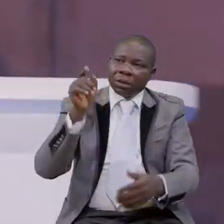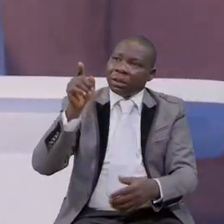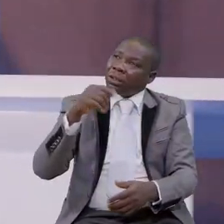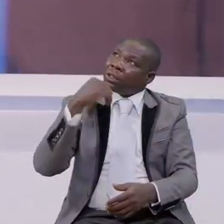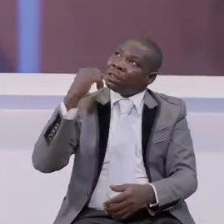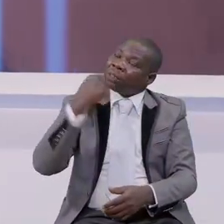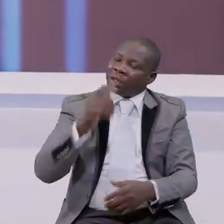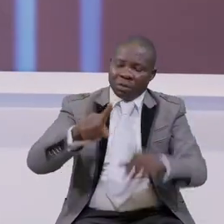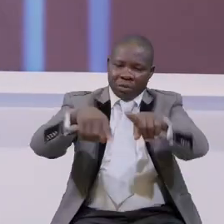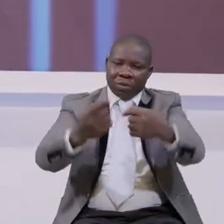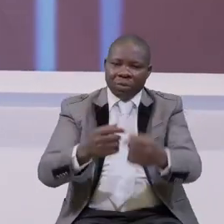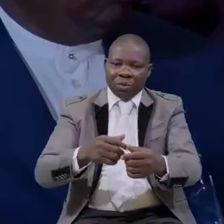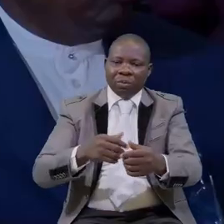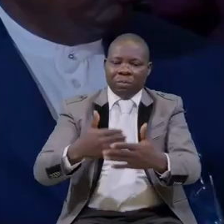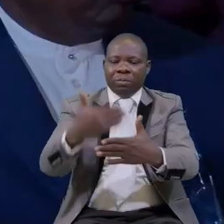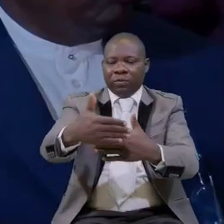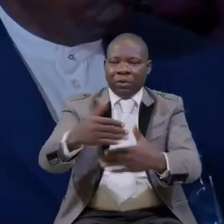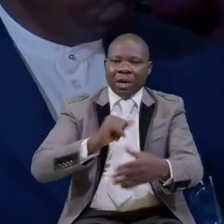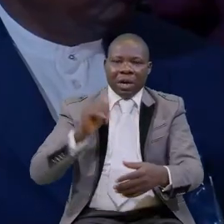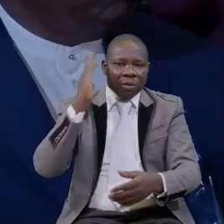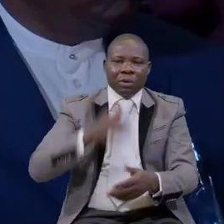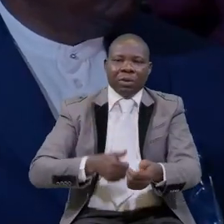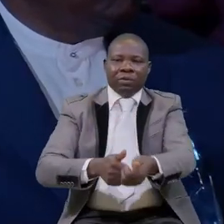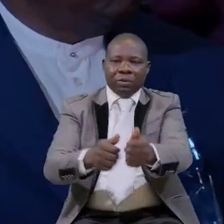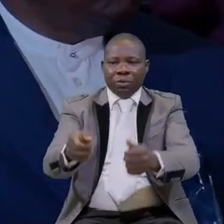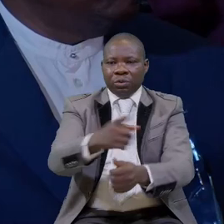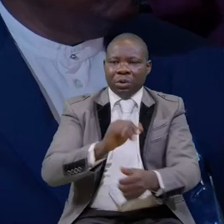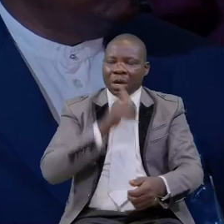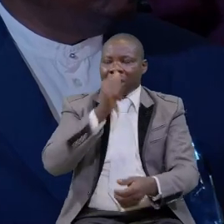vas-y, je te suis, je viens.